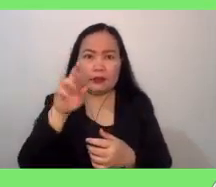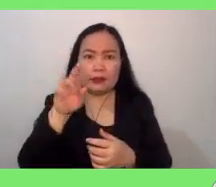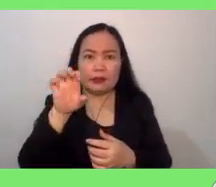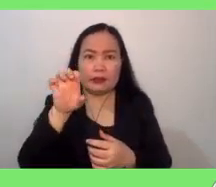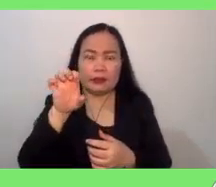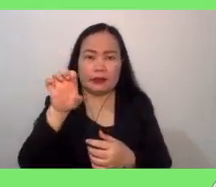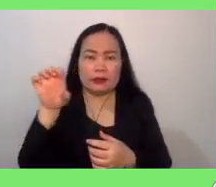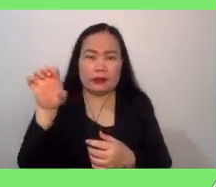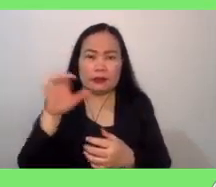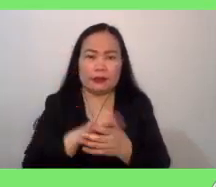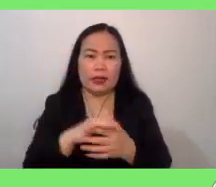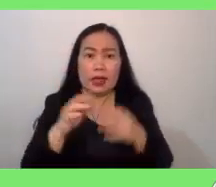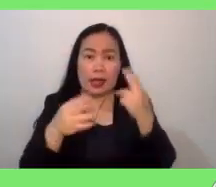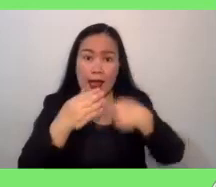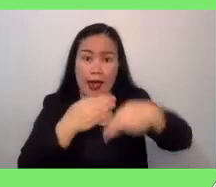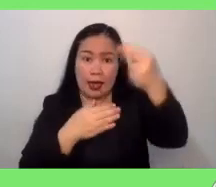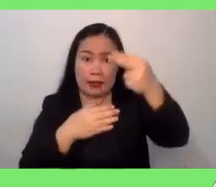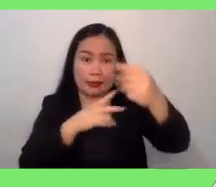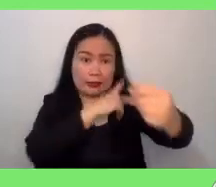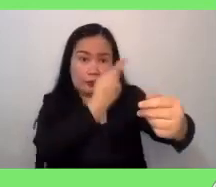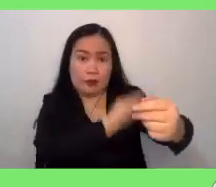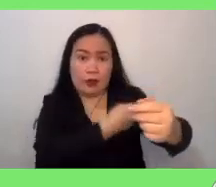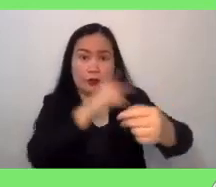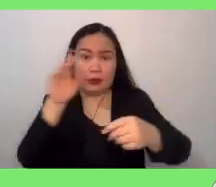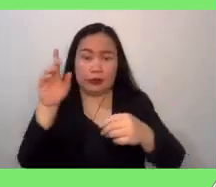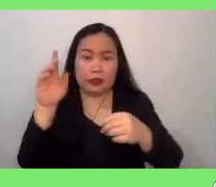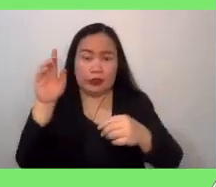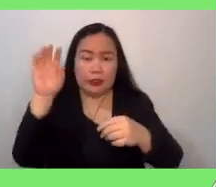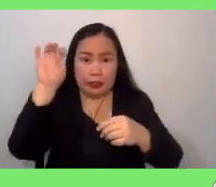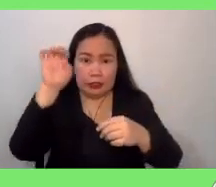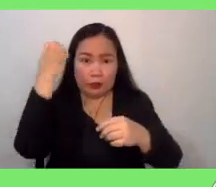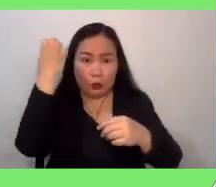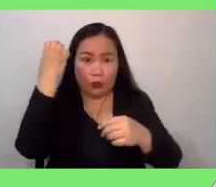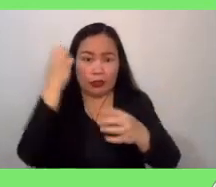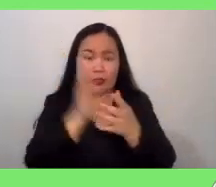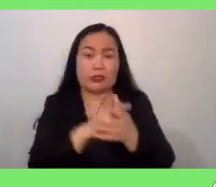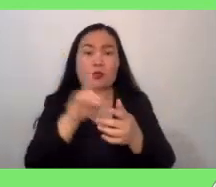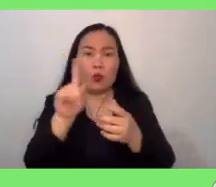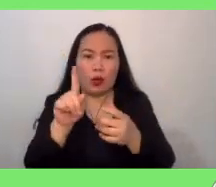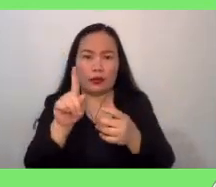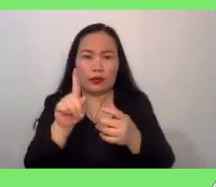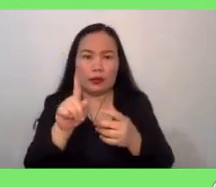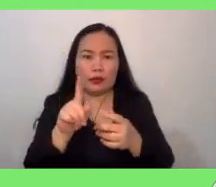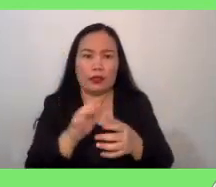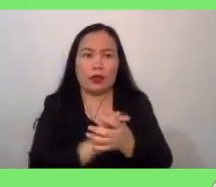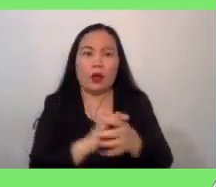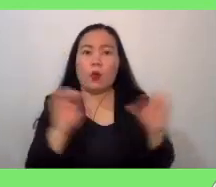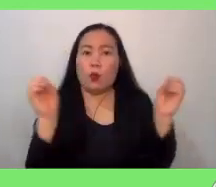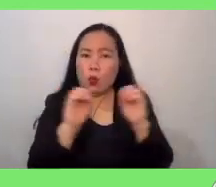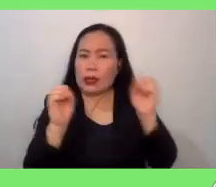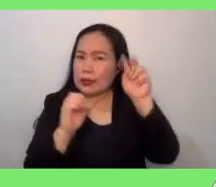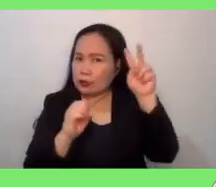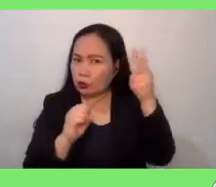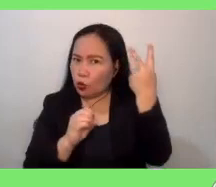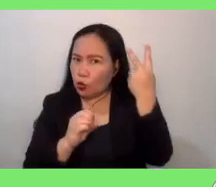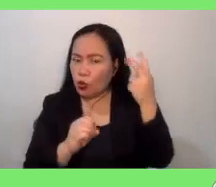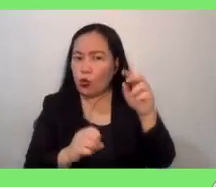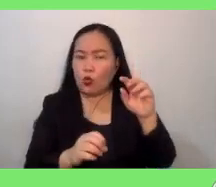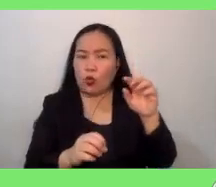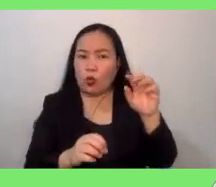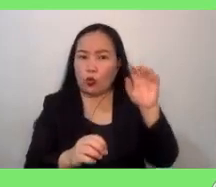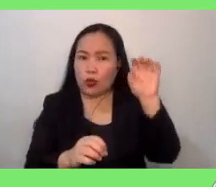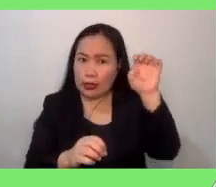ang highest power, pag sinabing highest power, yung pinakamataas na degree mo ay 1. Okay. So, dapat wala